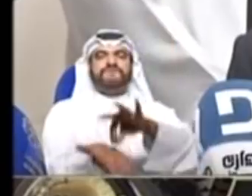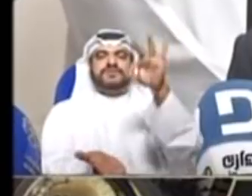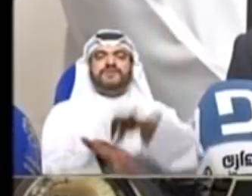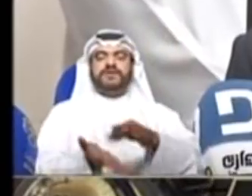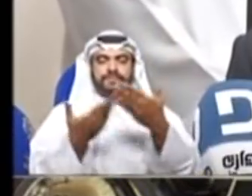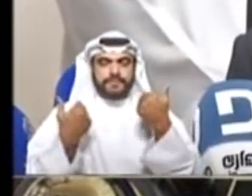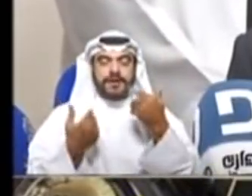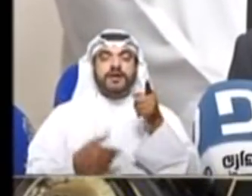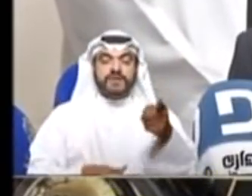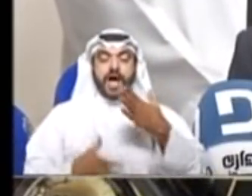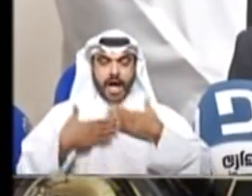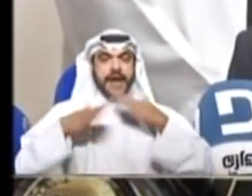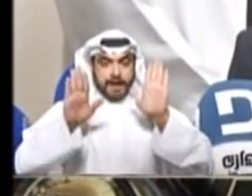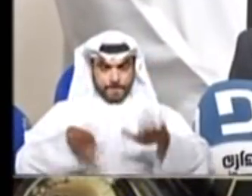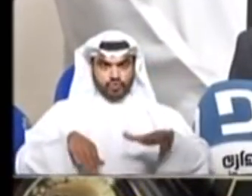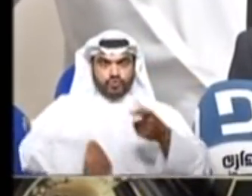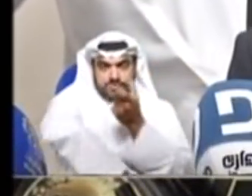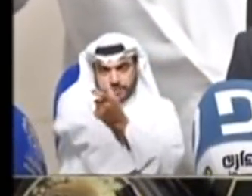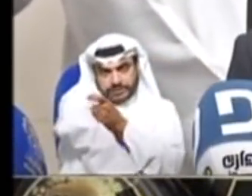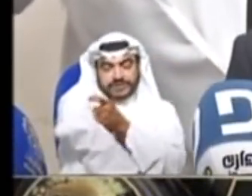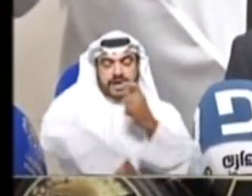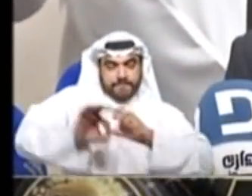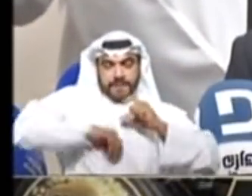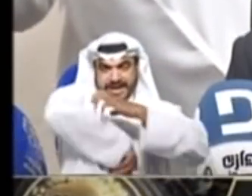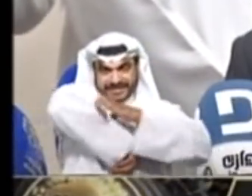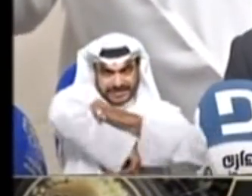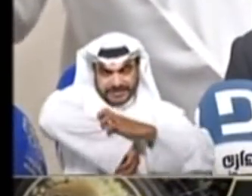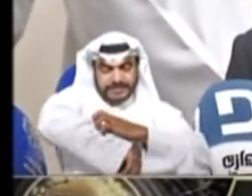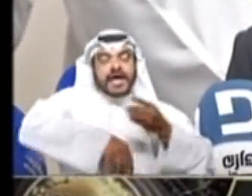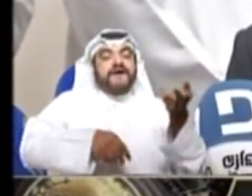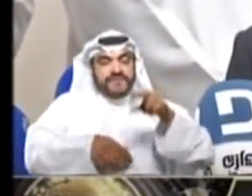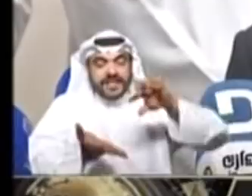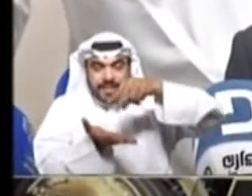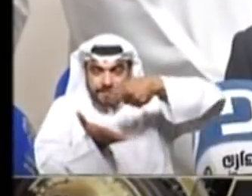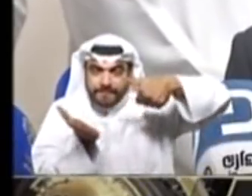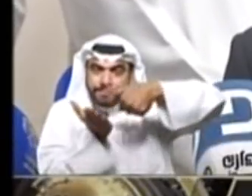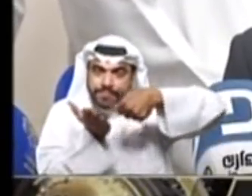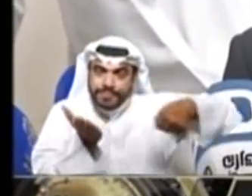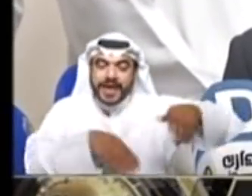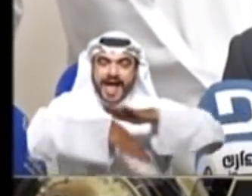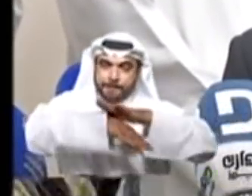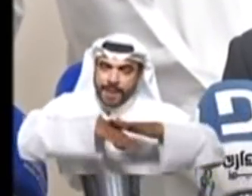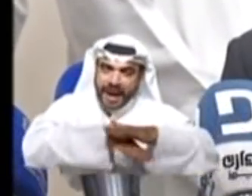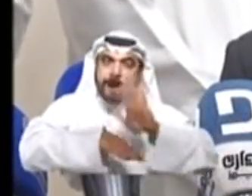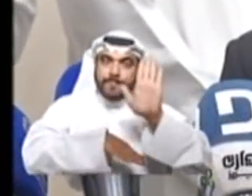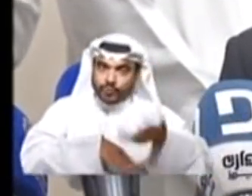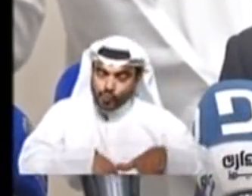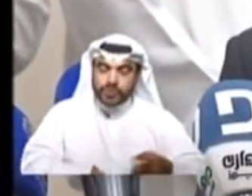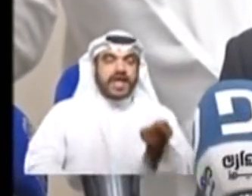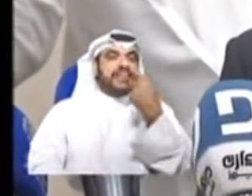براهم وسبريز وأدوية أخرى لعلاج مرض الجرب، فهذا أيضا غير صحيح وعار عن